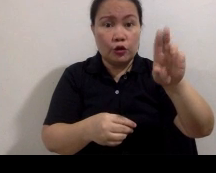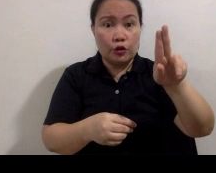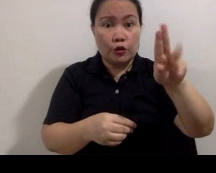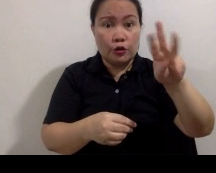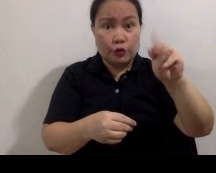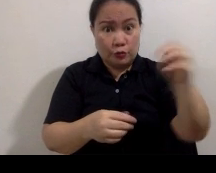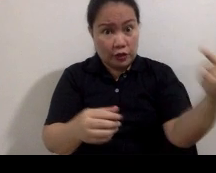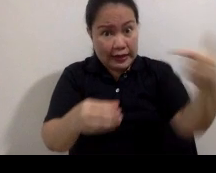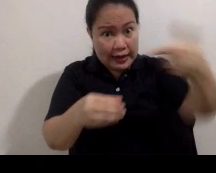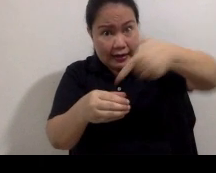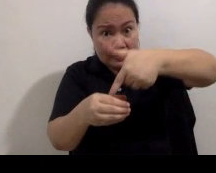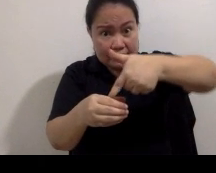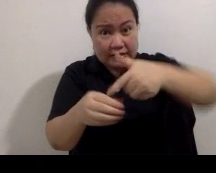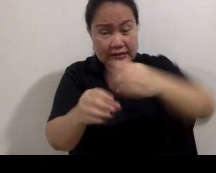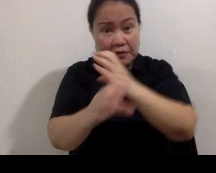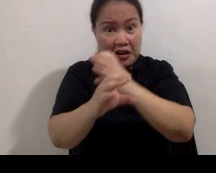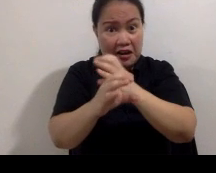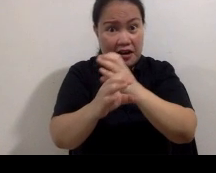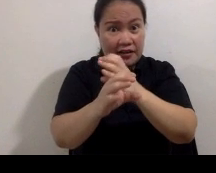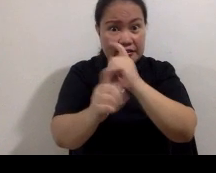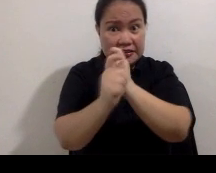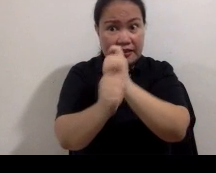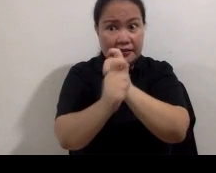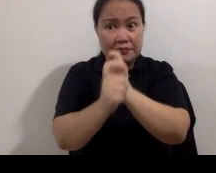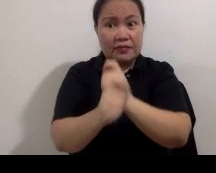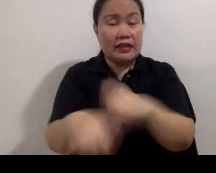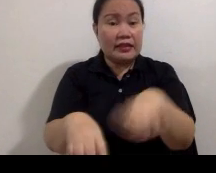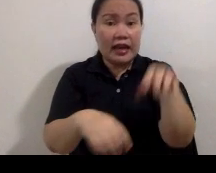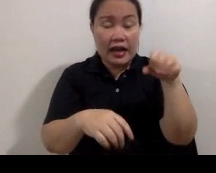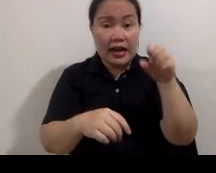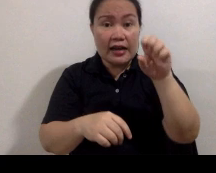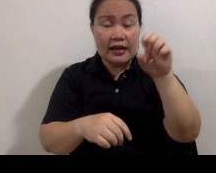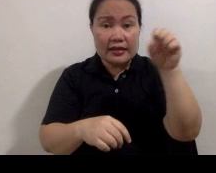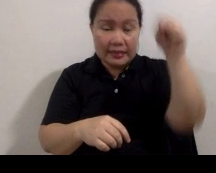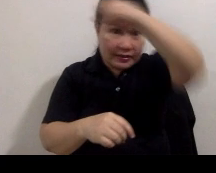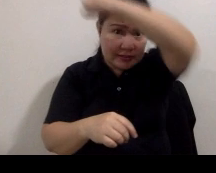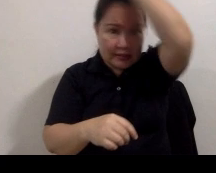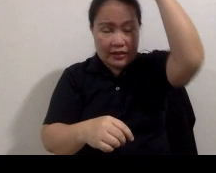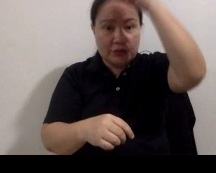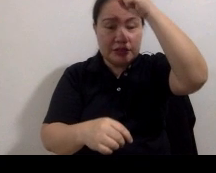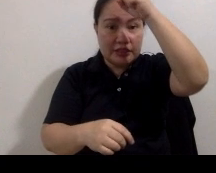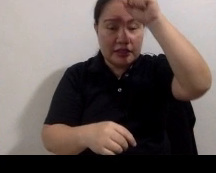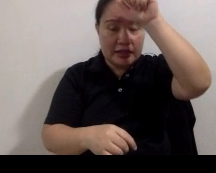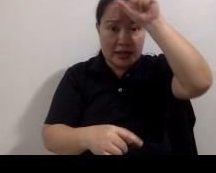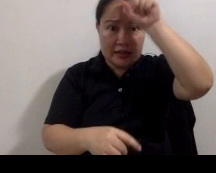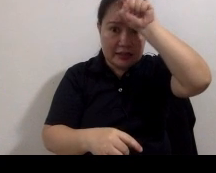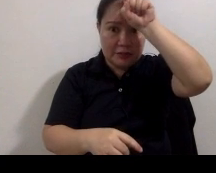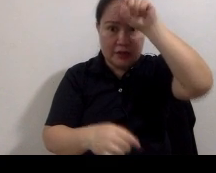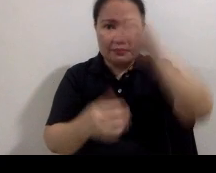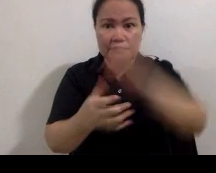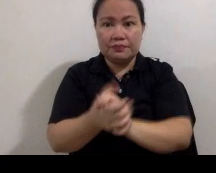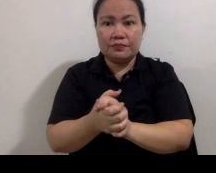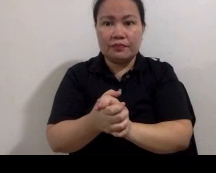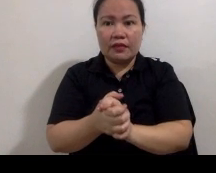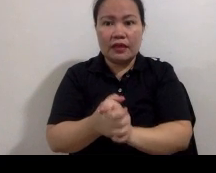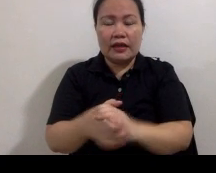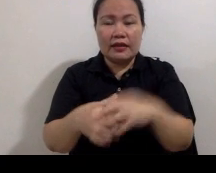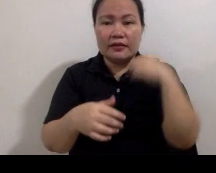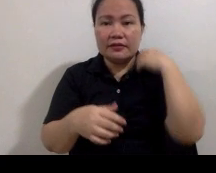ang Saudi Arabia ang nangungunang bansa sa Kanlurang Asya na tagapagluwas nito sa buong